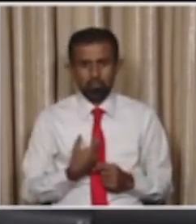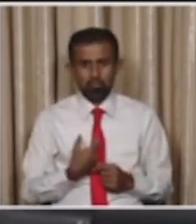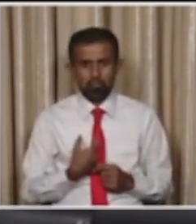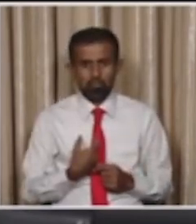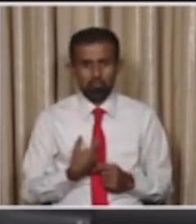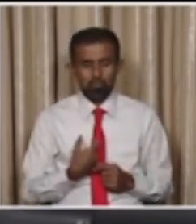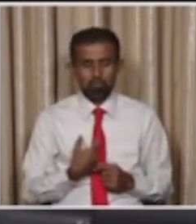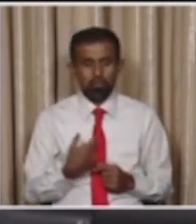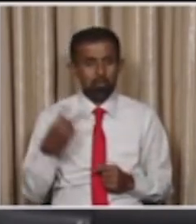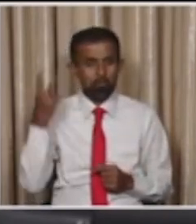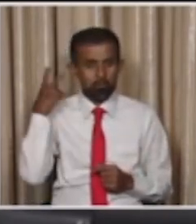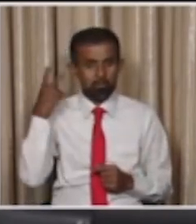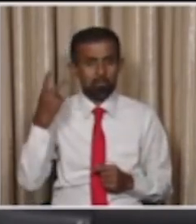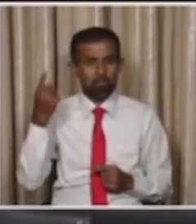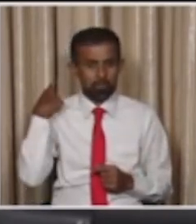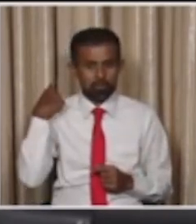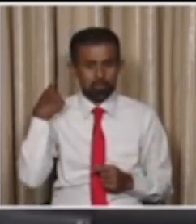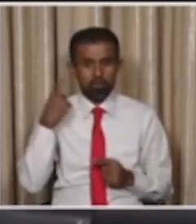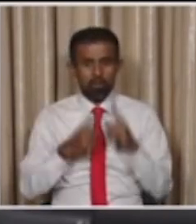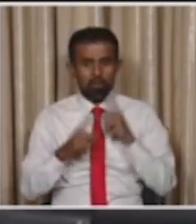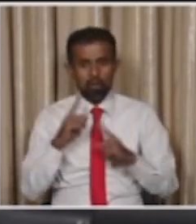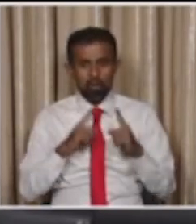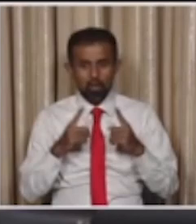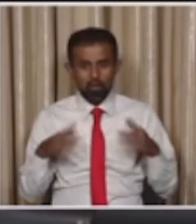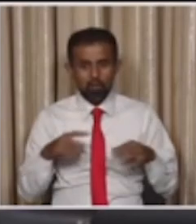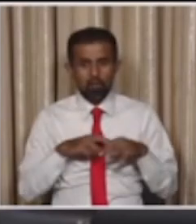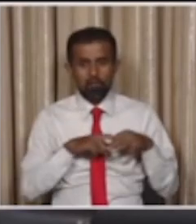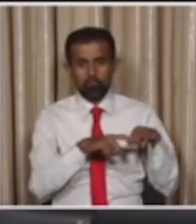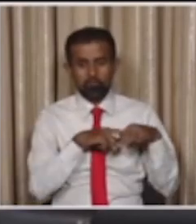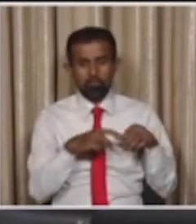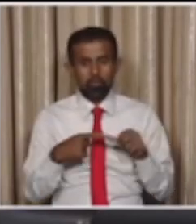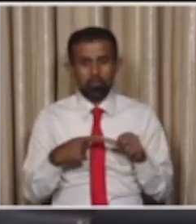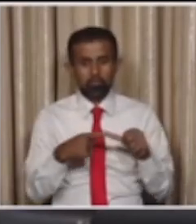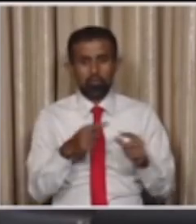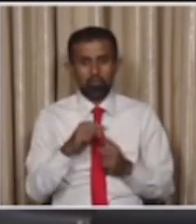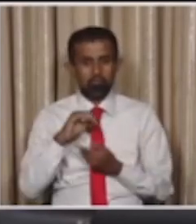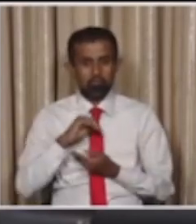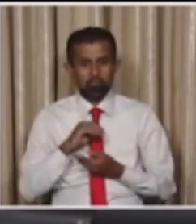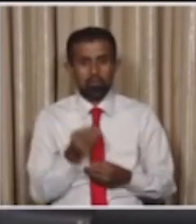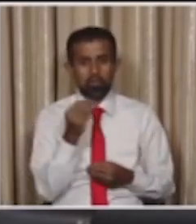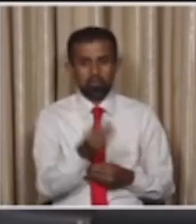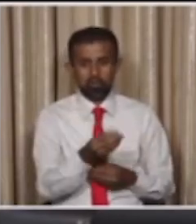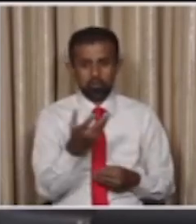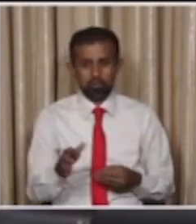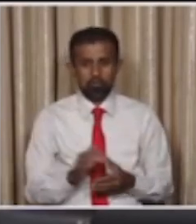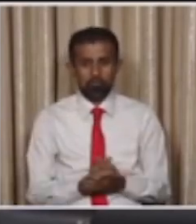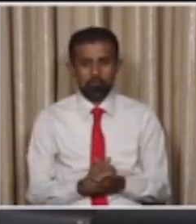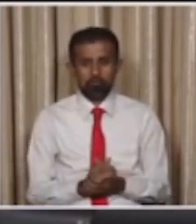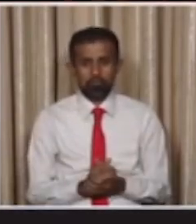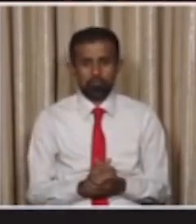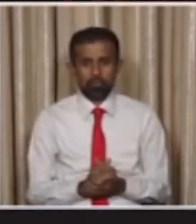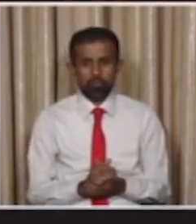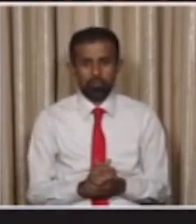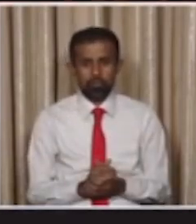ලේකම්වරුන්ට පෙරේදත් ඊයේත් කතා බහ කරලා ඔවුන්ගේ ප්‍රශ්නවලට විසඳුම් පෞද්ගලිකව ලබලා දීලා තිබෙනවා මේ වෙනකොට. හරි, බොහොම ස්තුතියි.